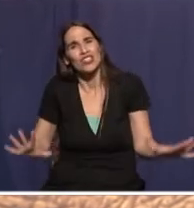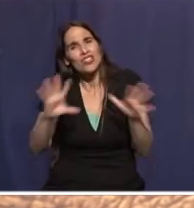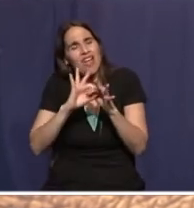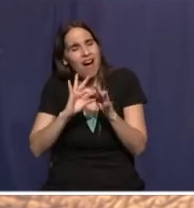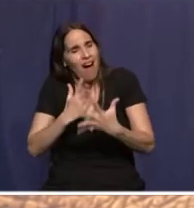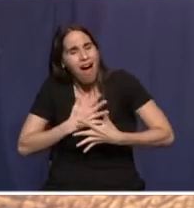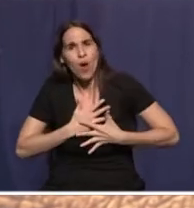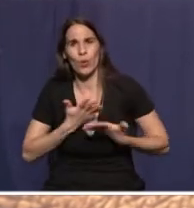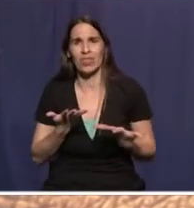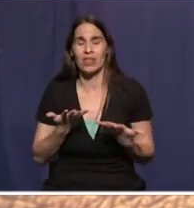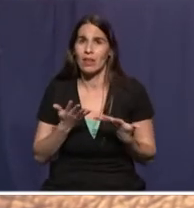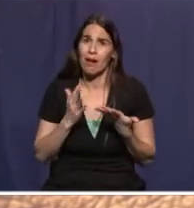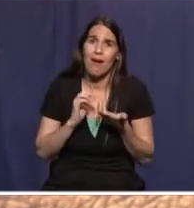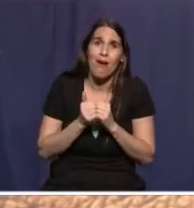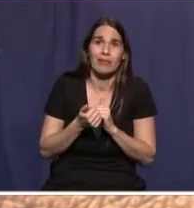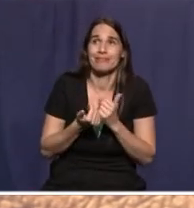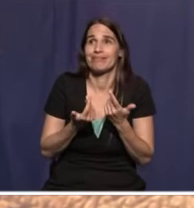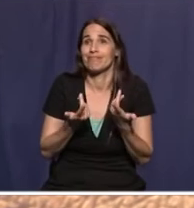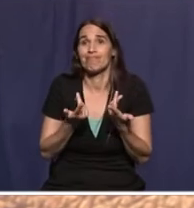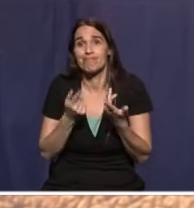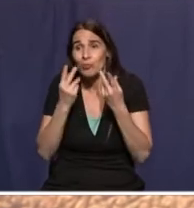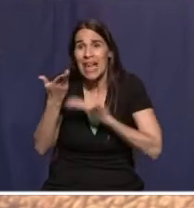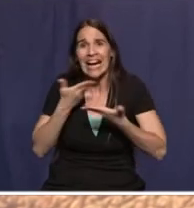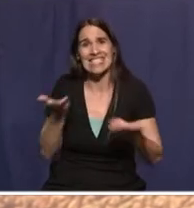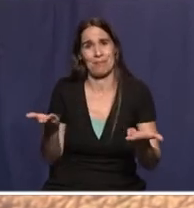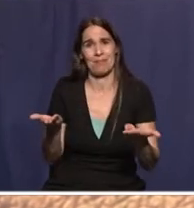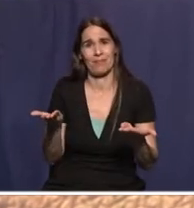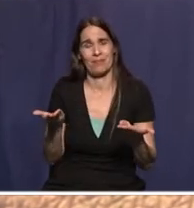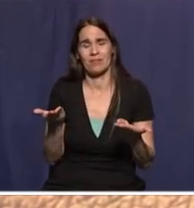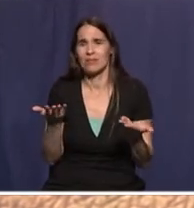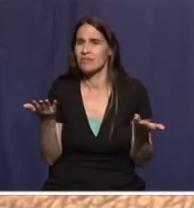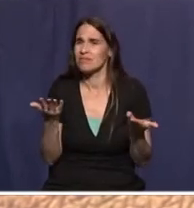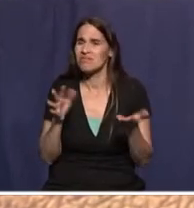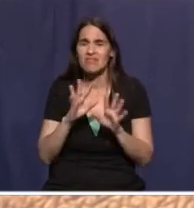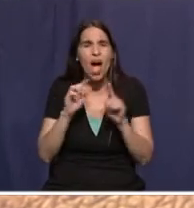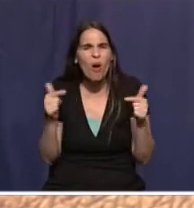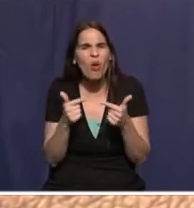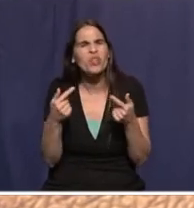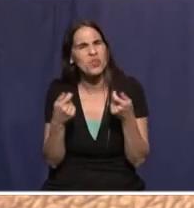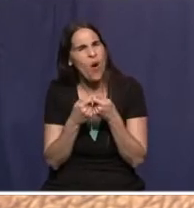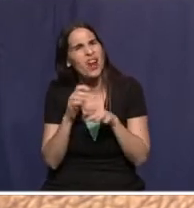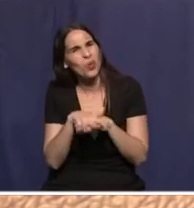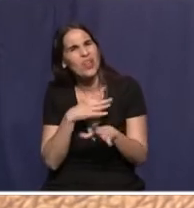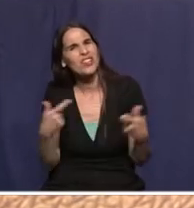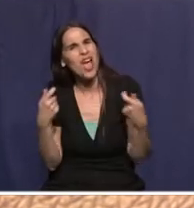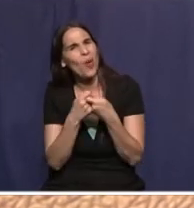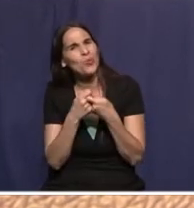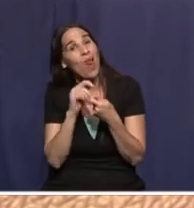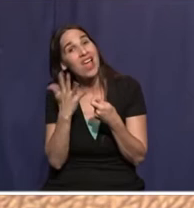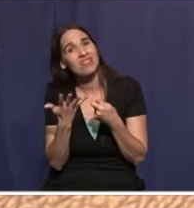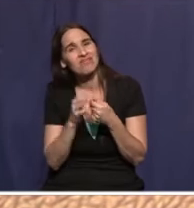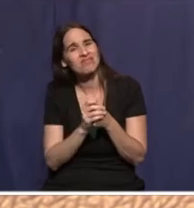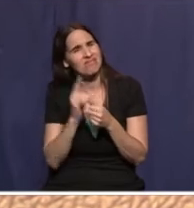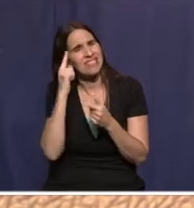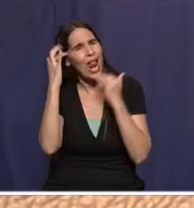אהוד, או לכל הפחות ספור. ייתכן ובכלל כל המחלוקת היא סביב תחושת השייכות, חומר למחשבה.